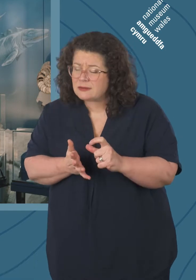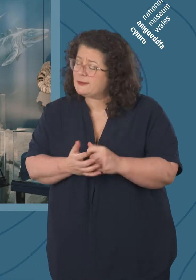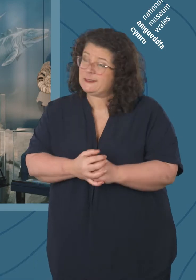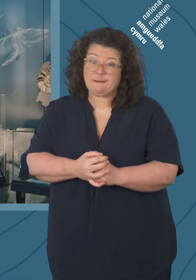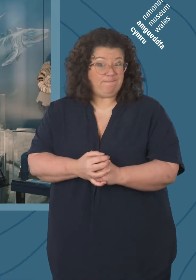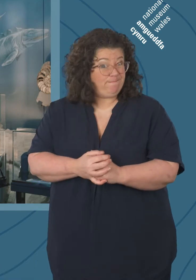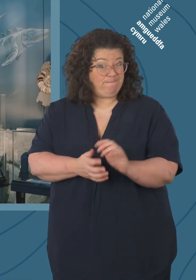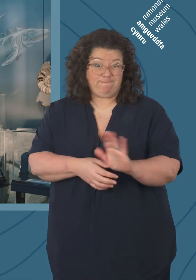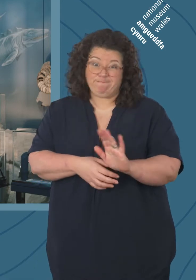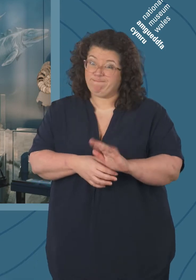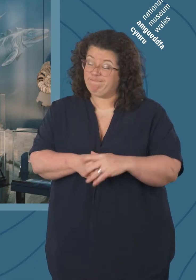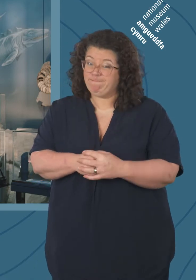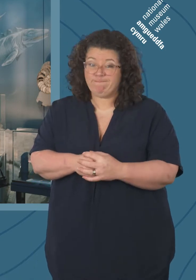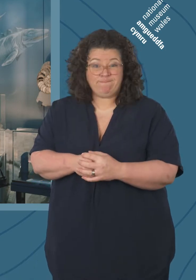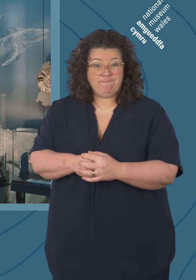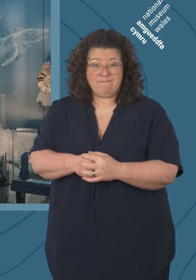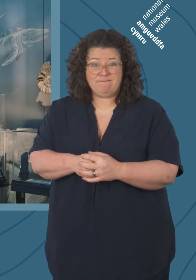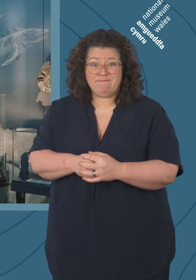Leic llwyr y don? Na.